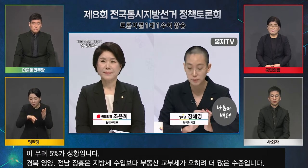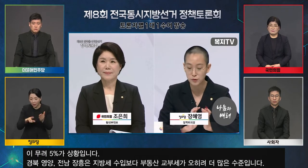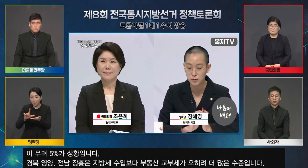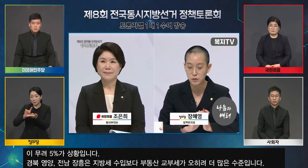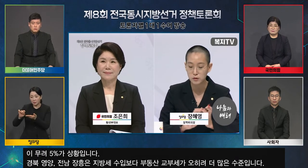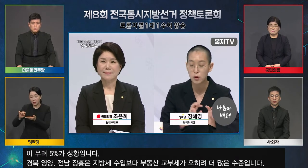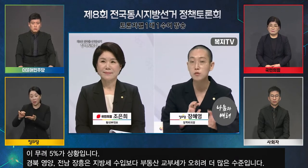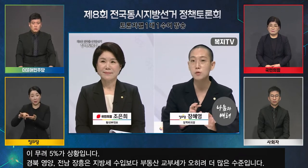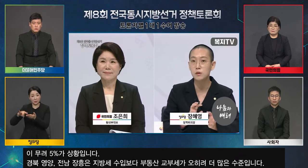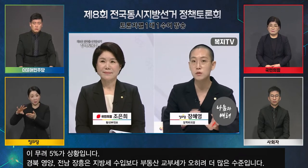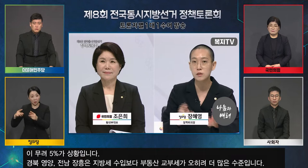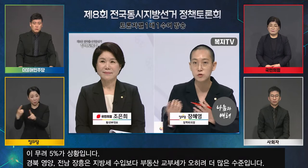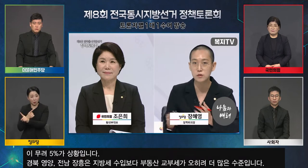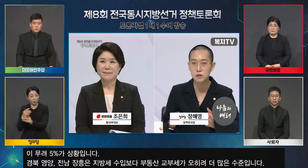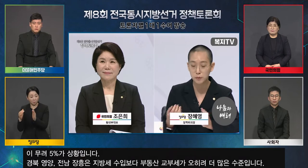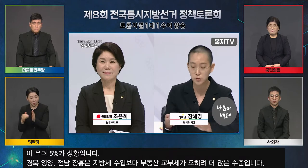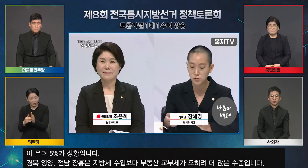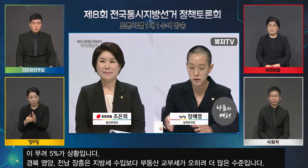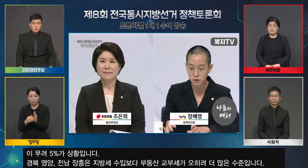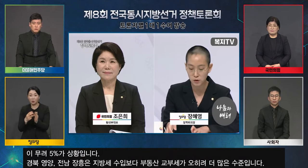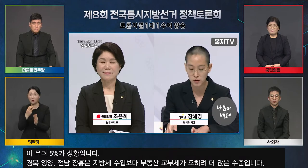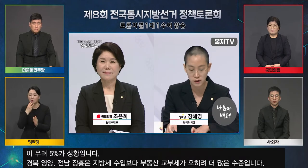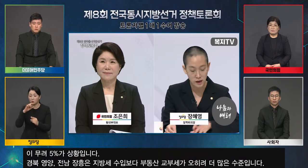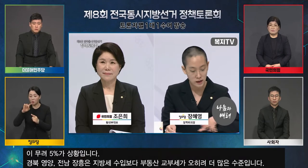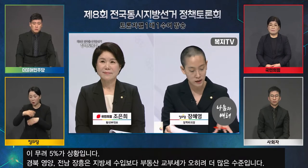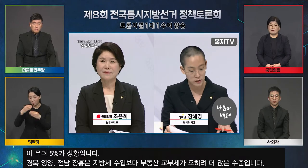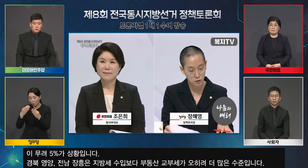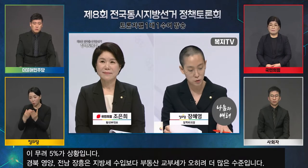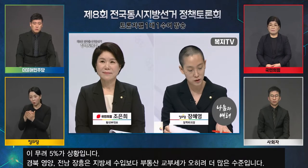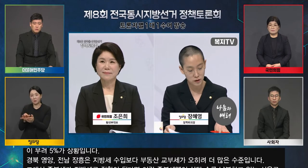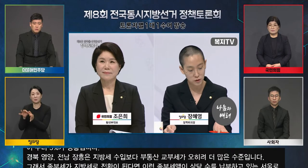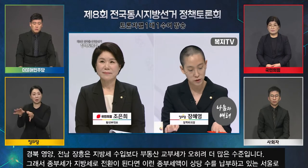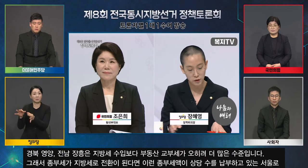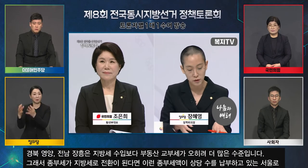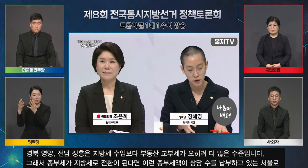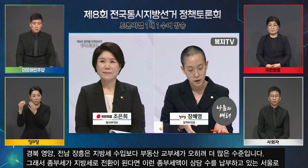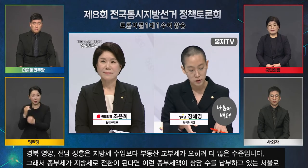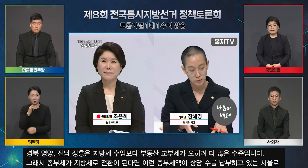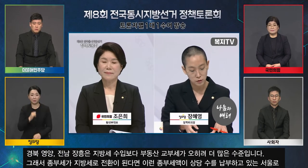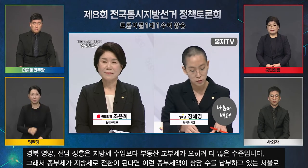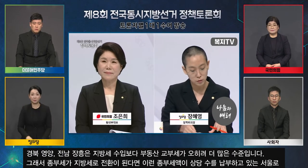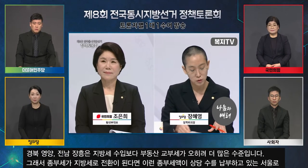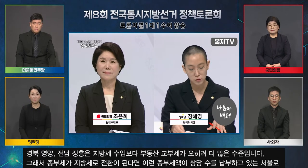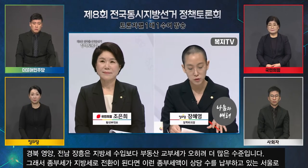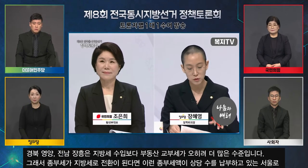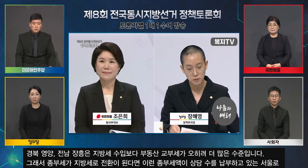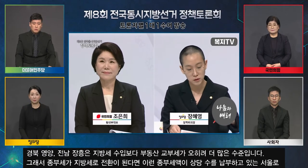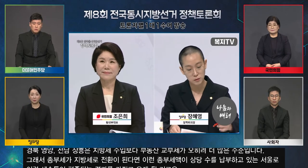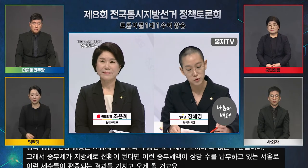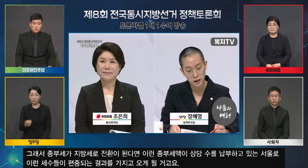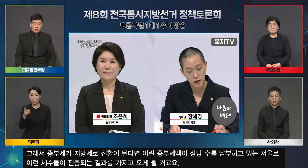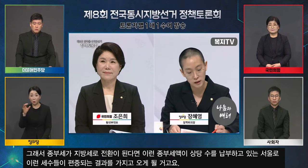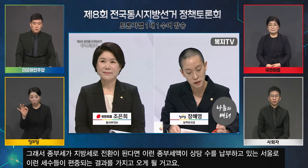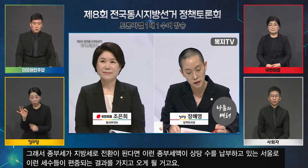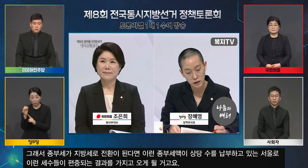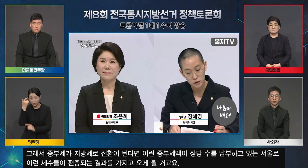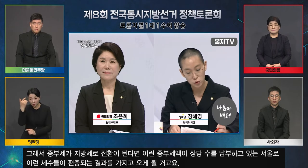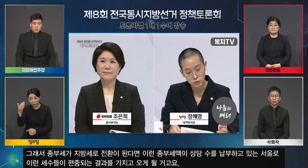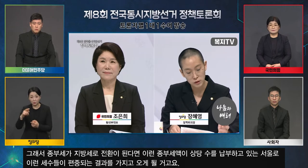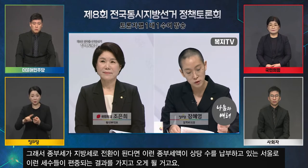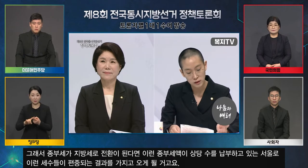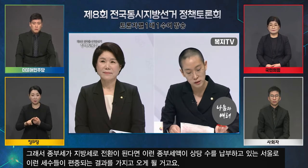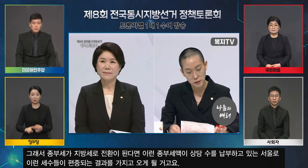납부하고 있는 서울로 이런 세수들이 다 편중되는 결과를 가지고 오게 될 거고요. 앞서서 홍성국 의원님 질문에